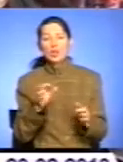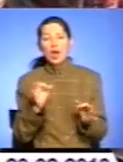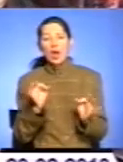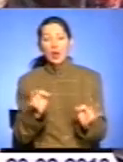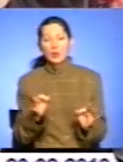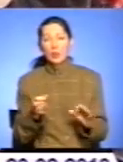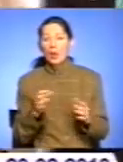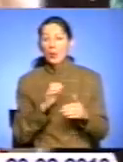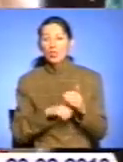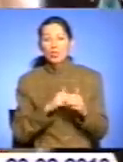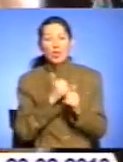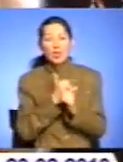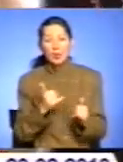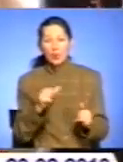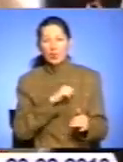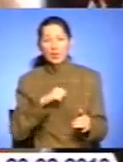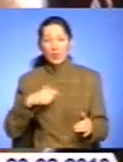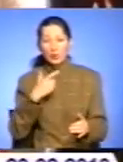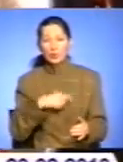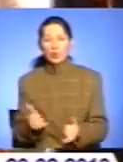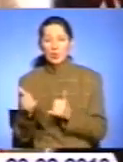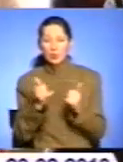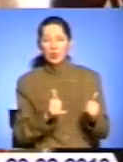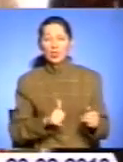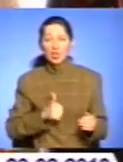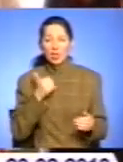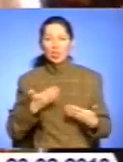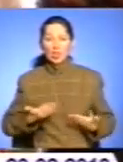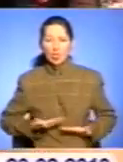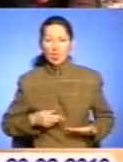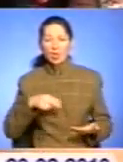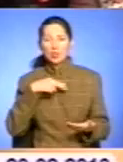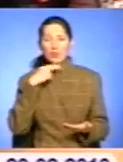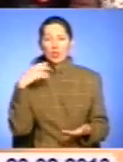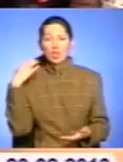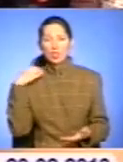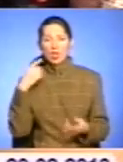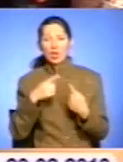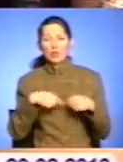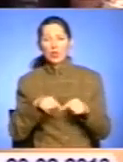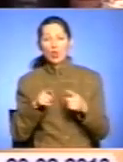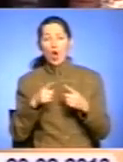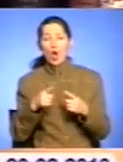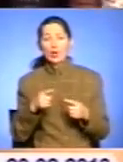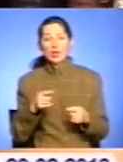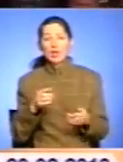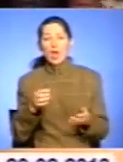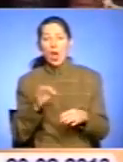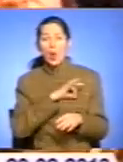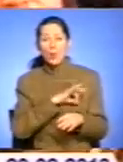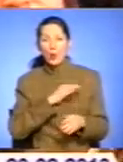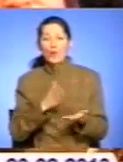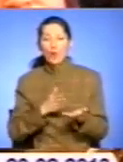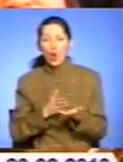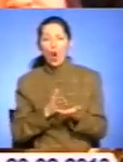причинами не здатен собі сам забезпечити гідне життя. Зауважує начальник відділу організації профорієнтації Державного